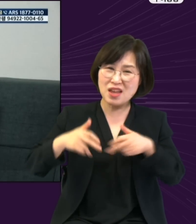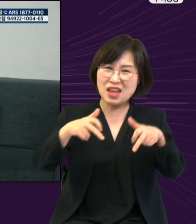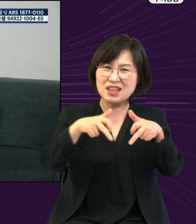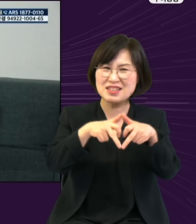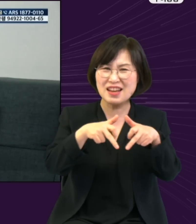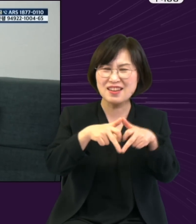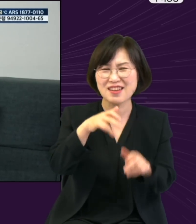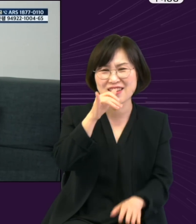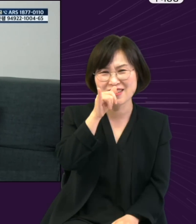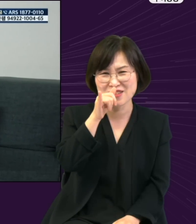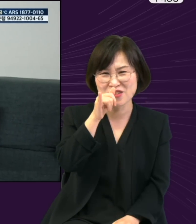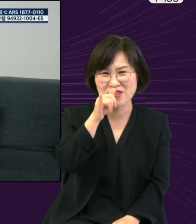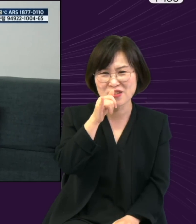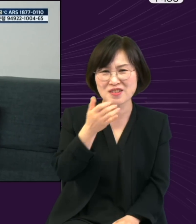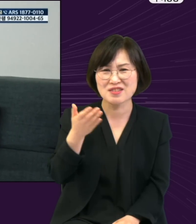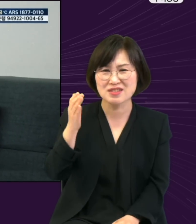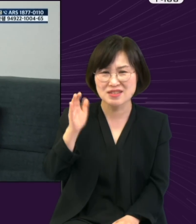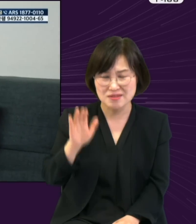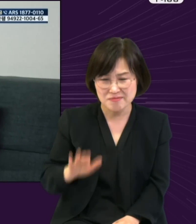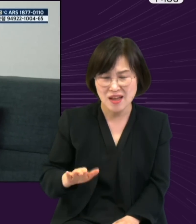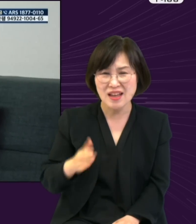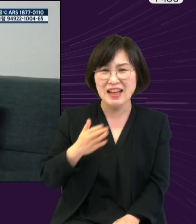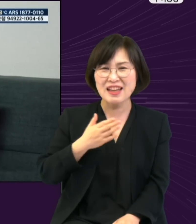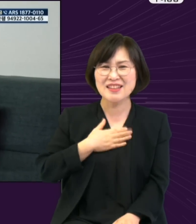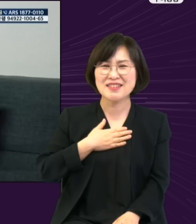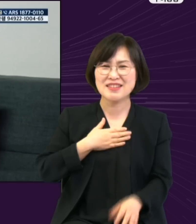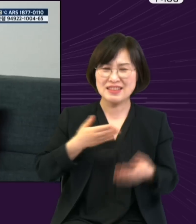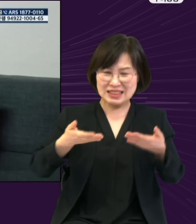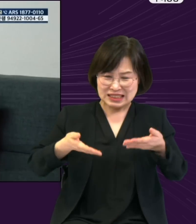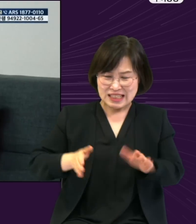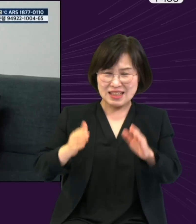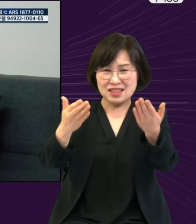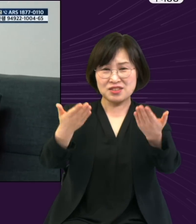장애인이지만 저를 낳아주셔서